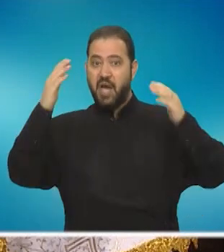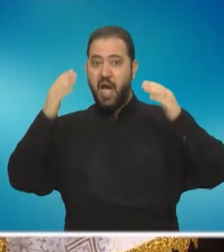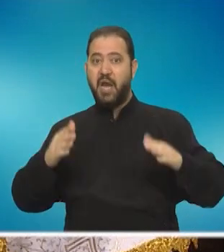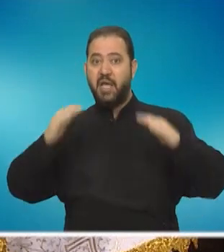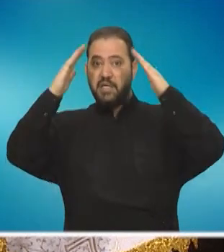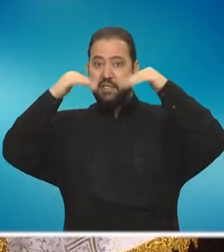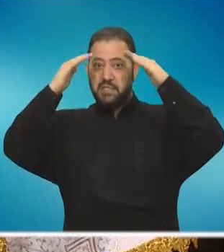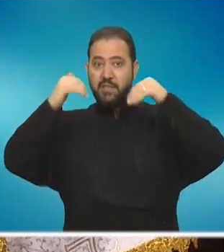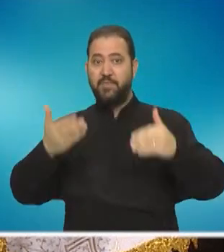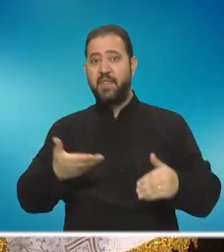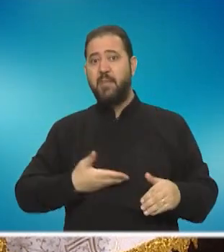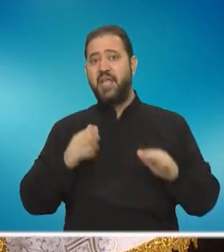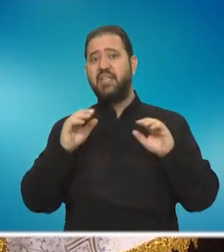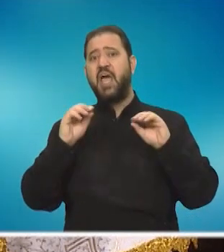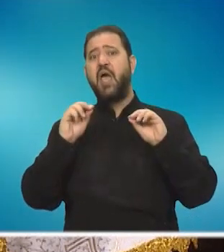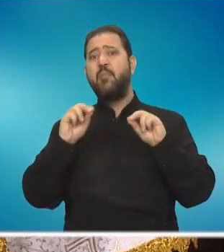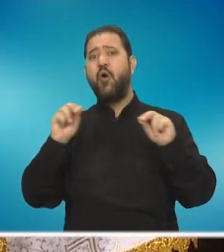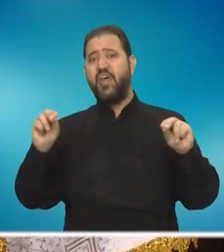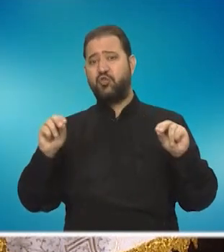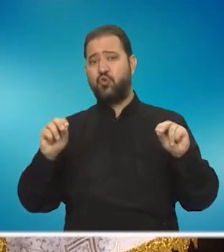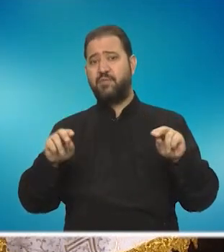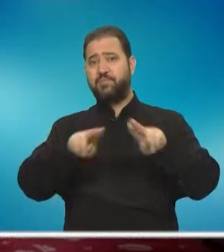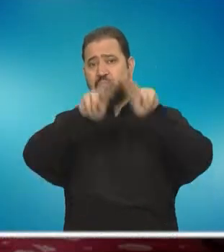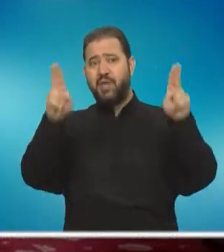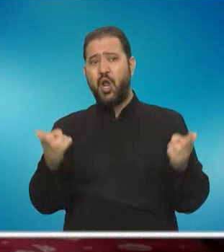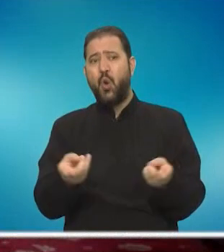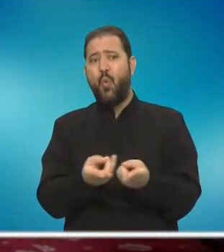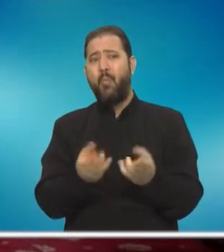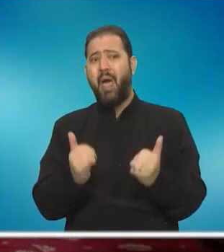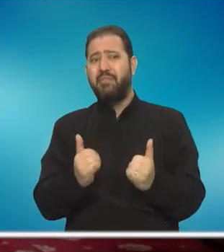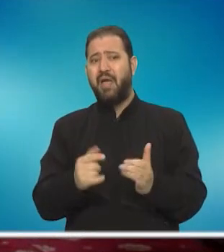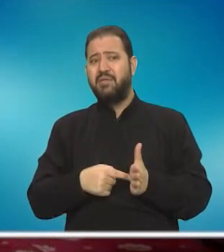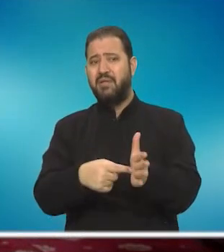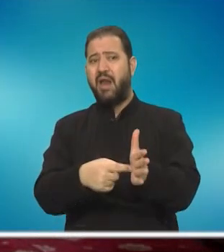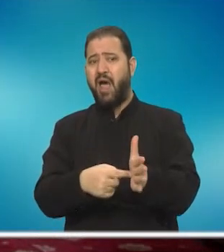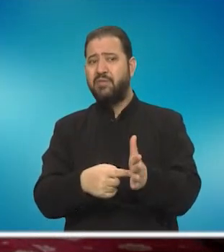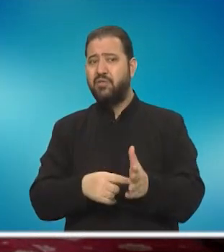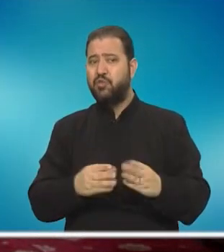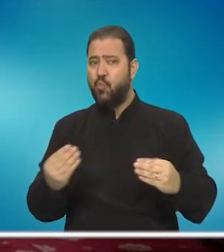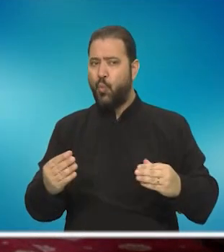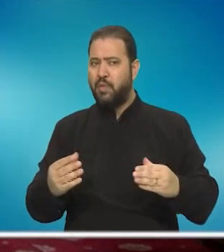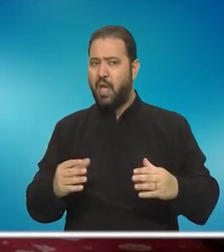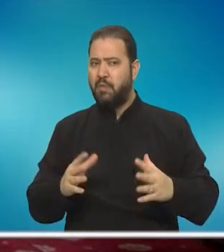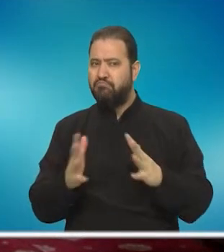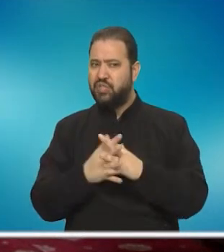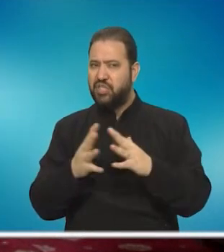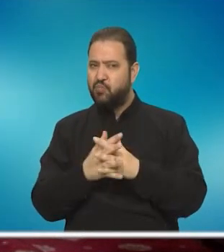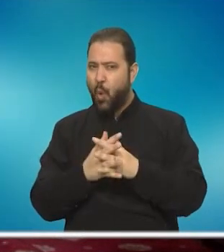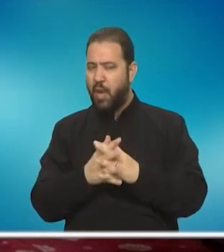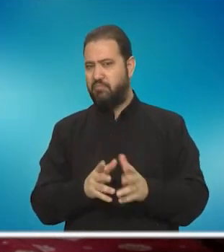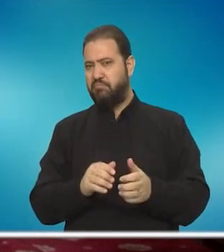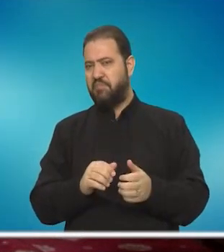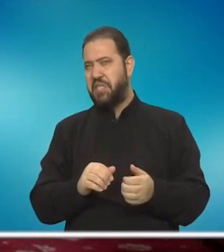zi. Părinte profesor, societatea de astăzi oferă, iată, și noi provocări. Vorbim de un